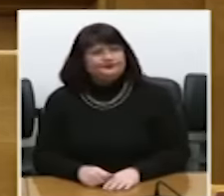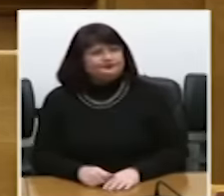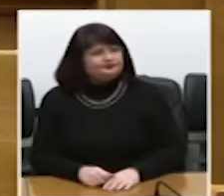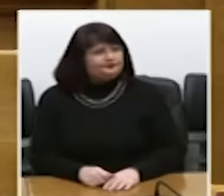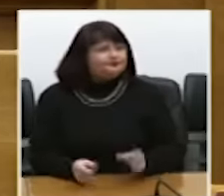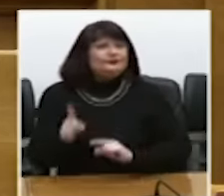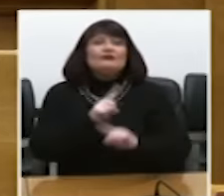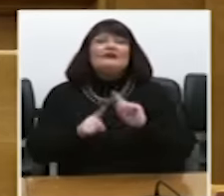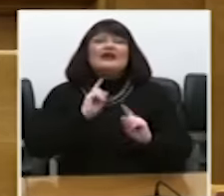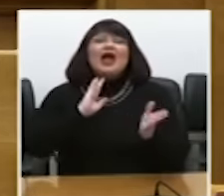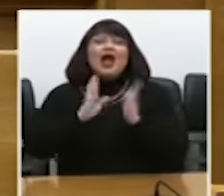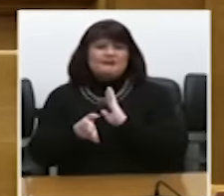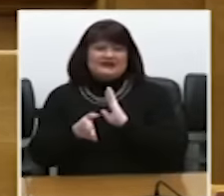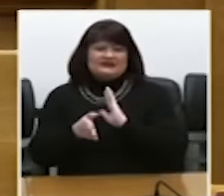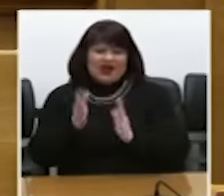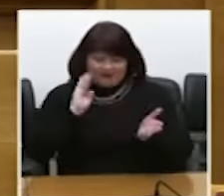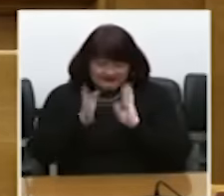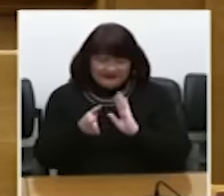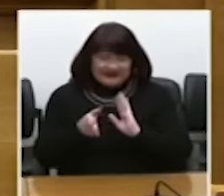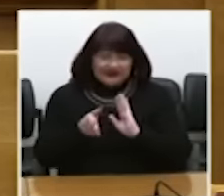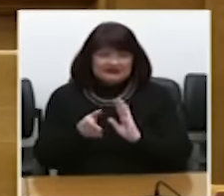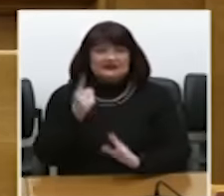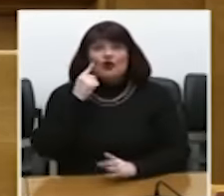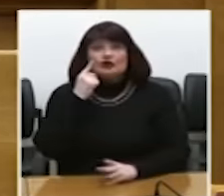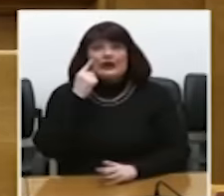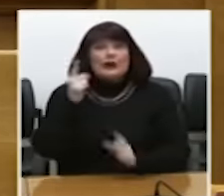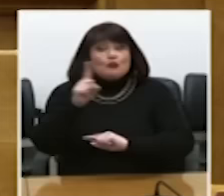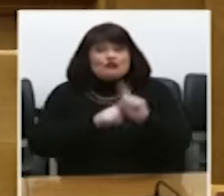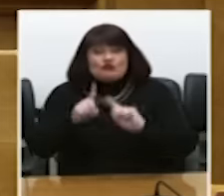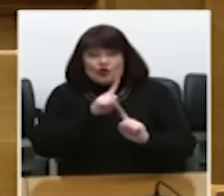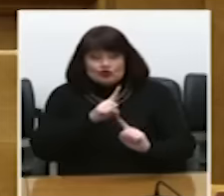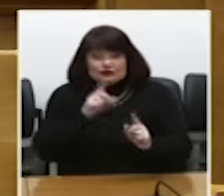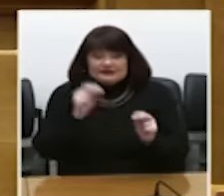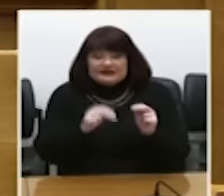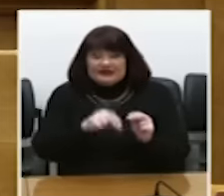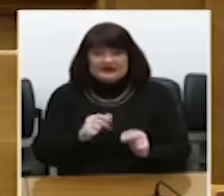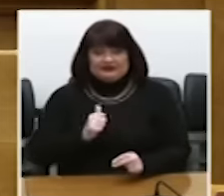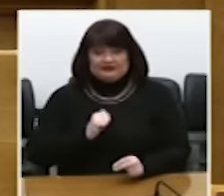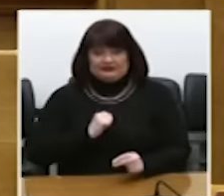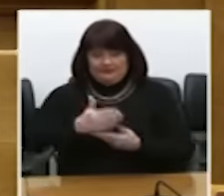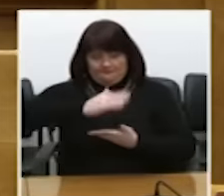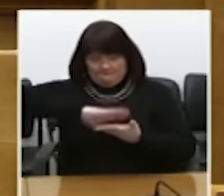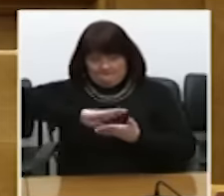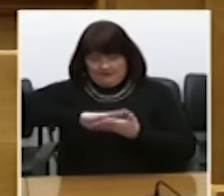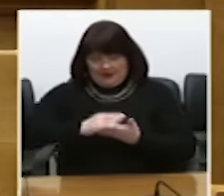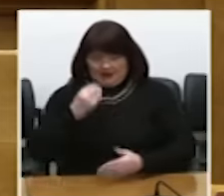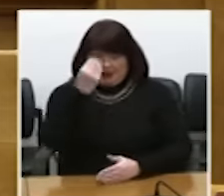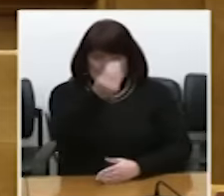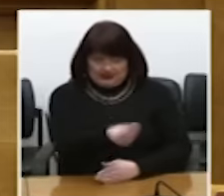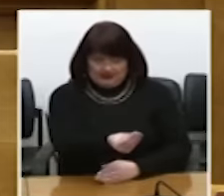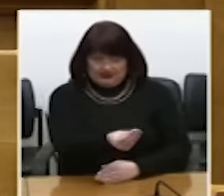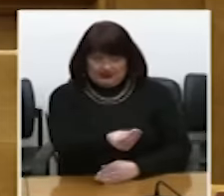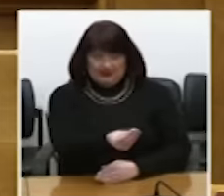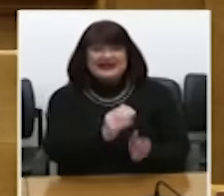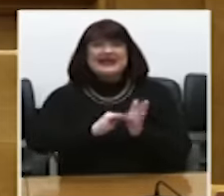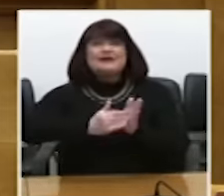να μιλάμε όταν την ταυτοπροσωπεία κατά την παραλαβή του φακέλου θα τη διενεργεί ο υπάλληλος